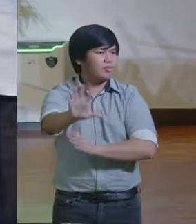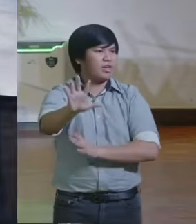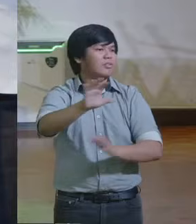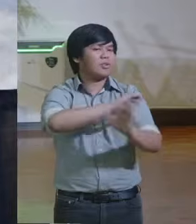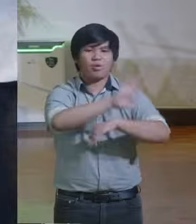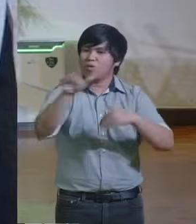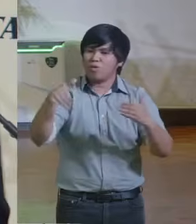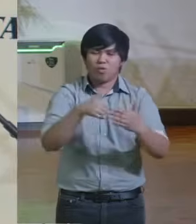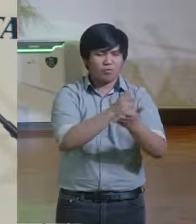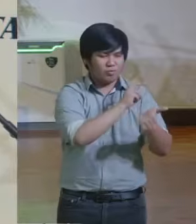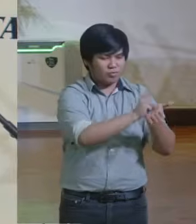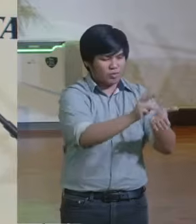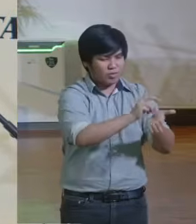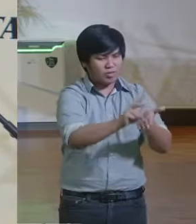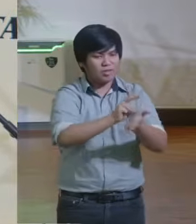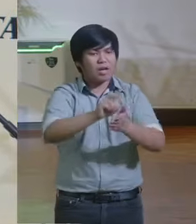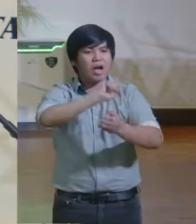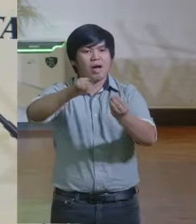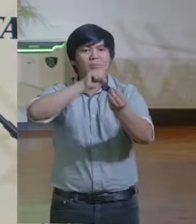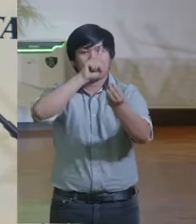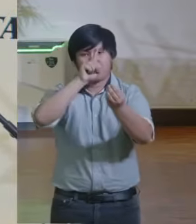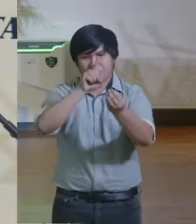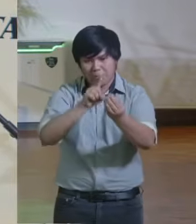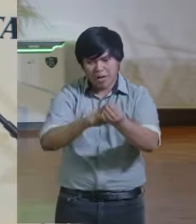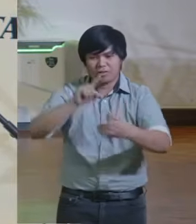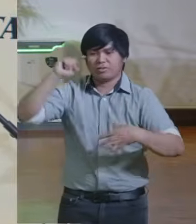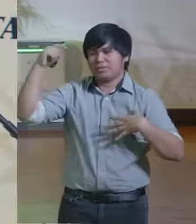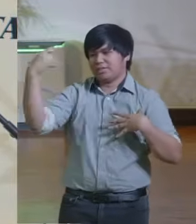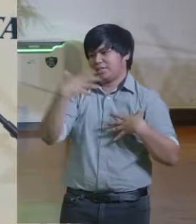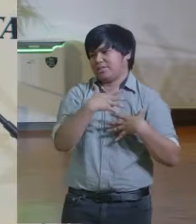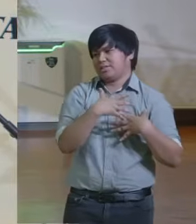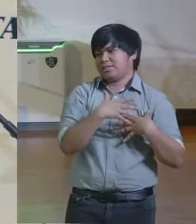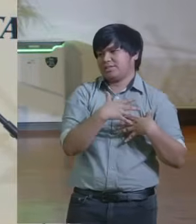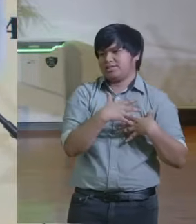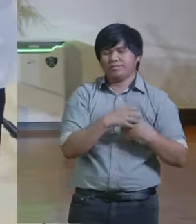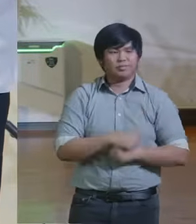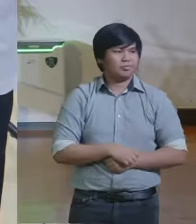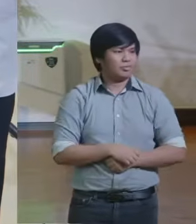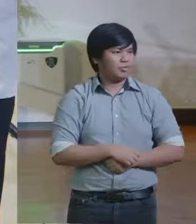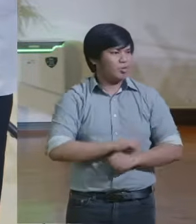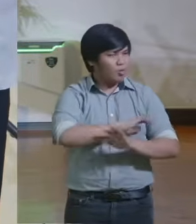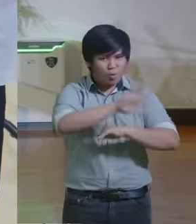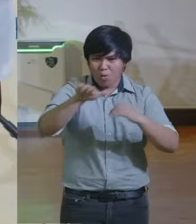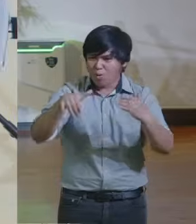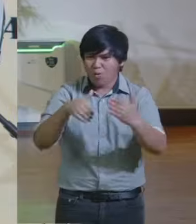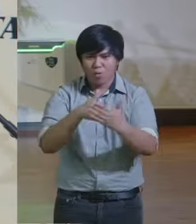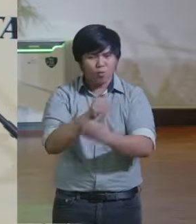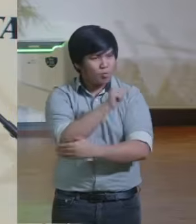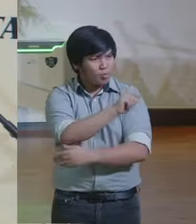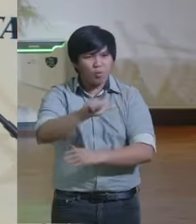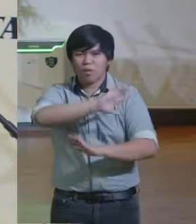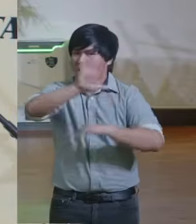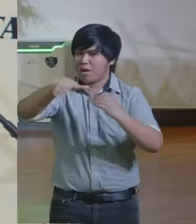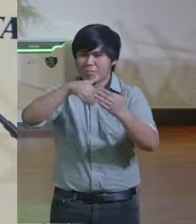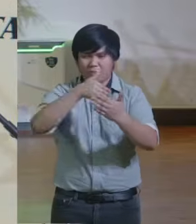puro mga verses about grace. Punong-puno po ng grace. Grace.